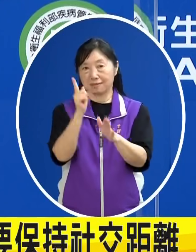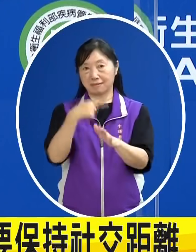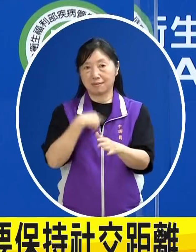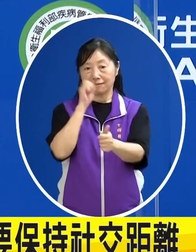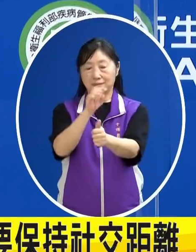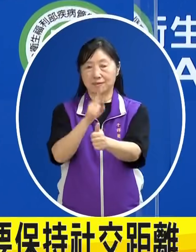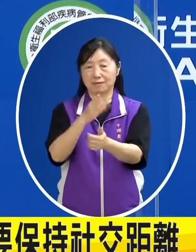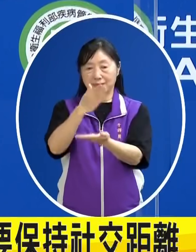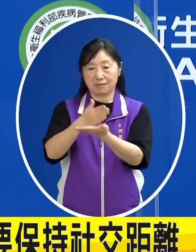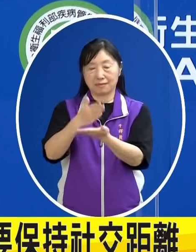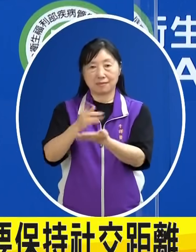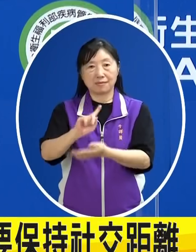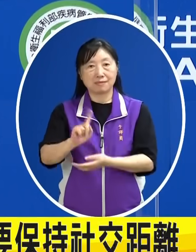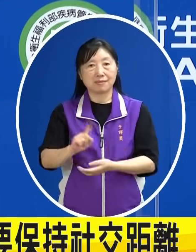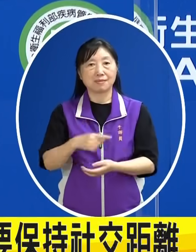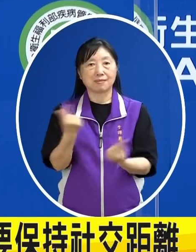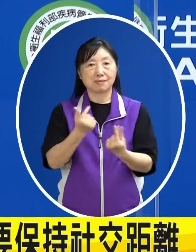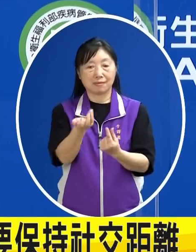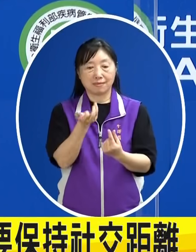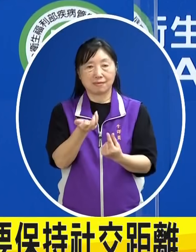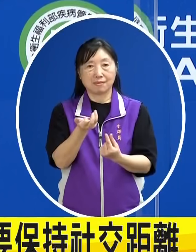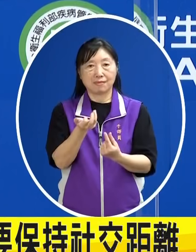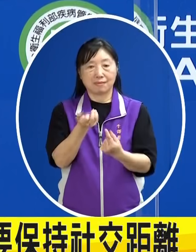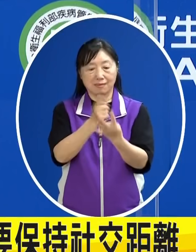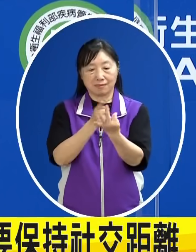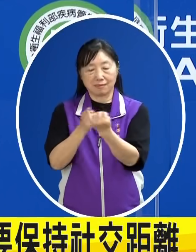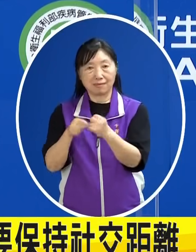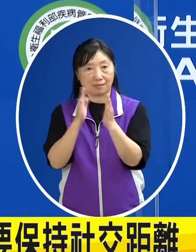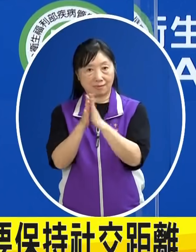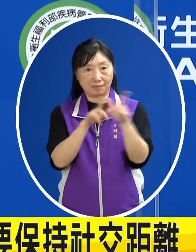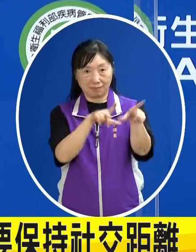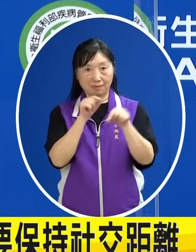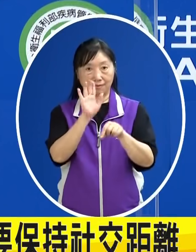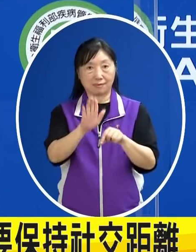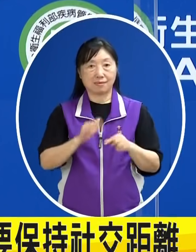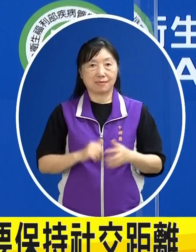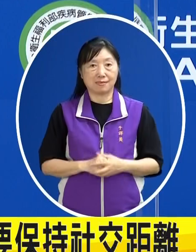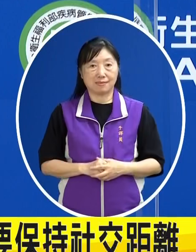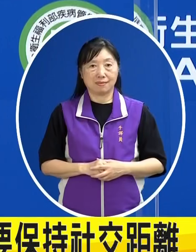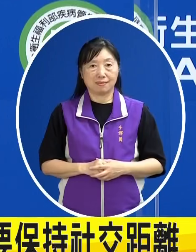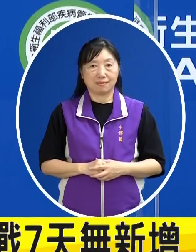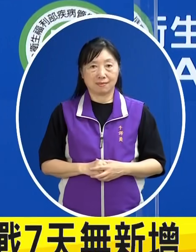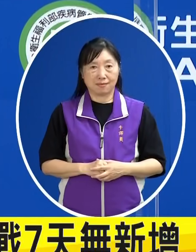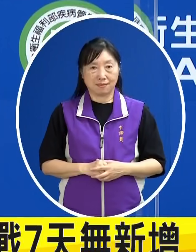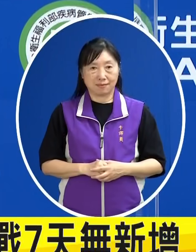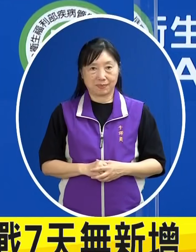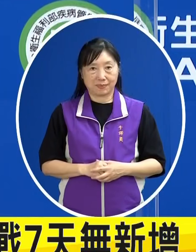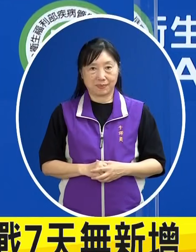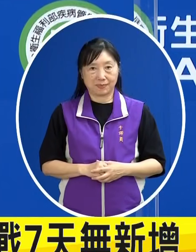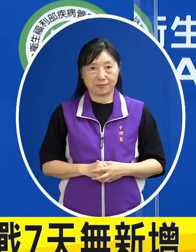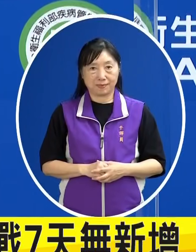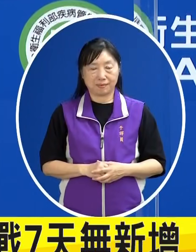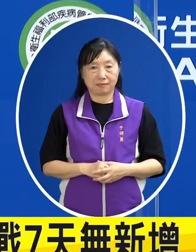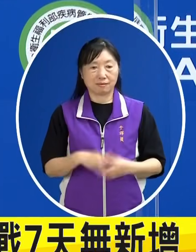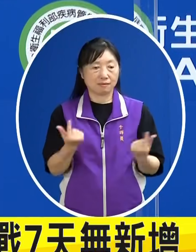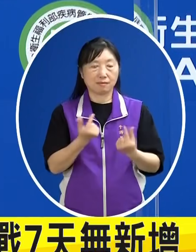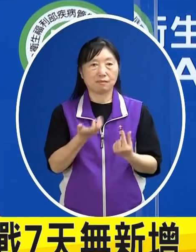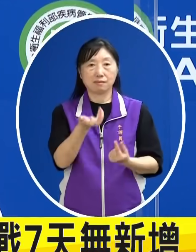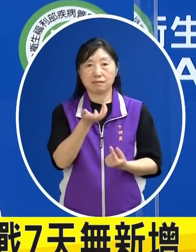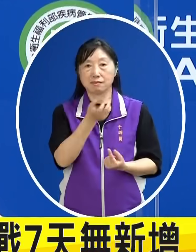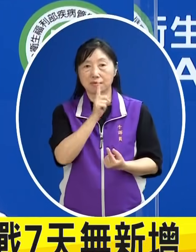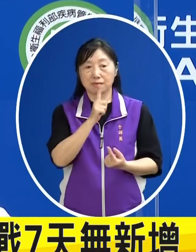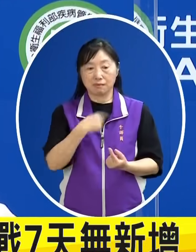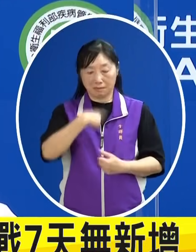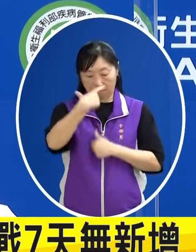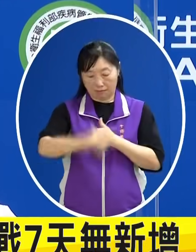说，能够做到哈刚刚这样的一个几个的方向，好，我们希望就是说能够达到刚刚讲的一个个